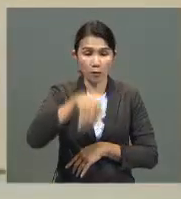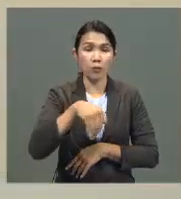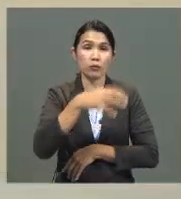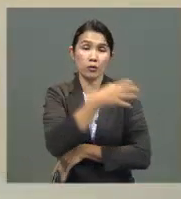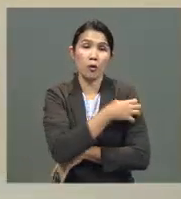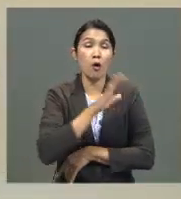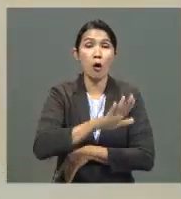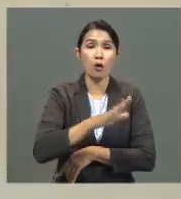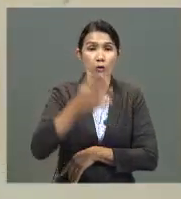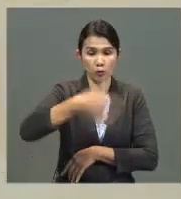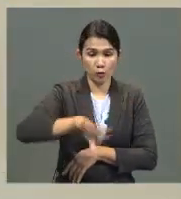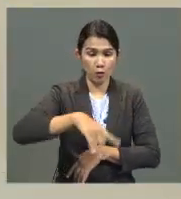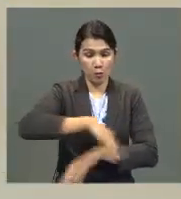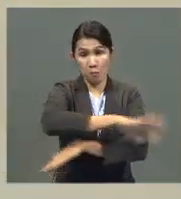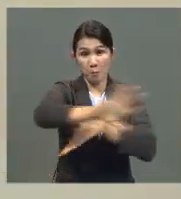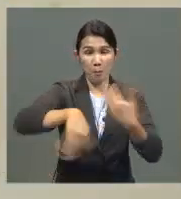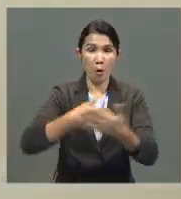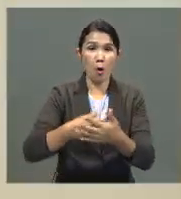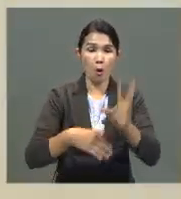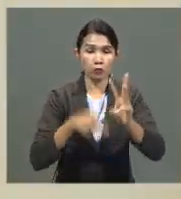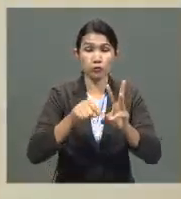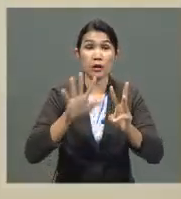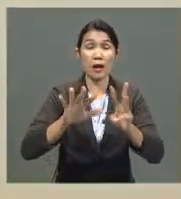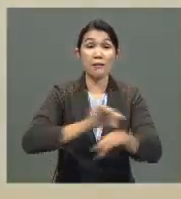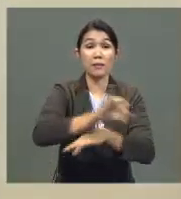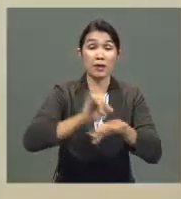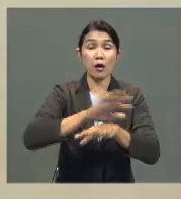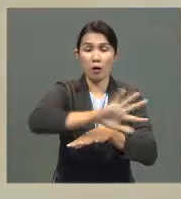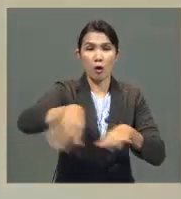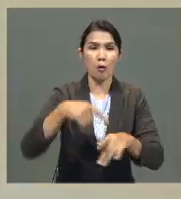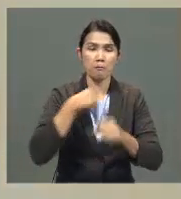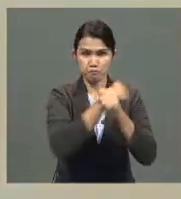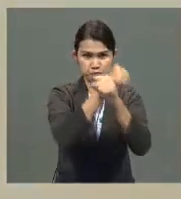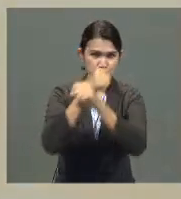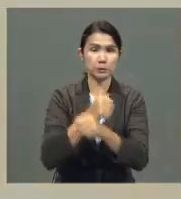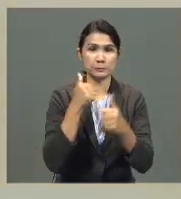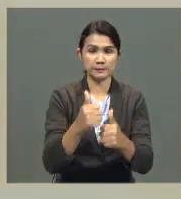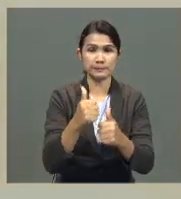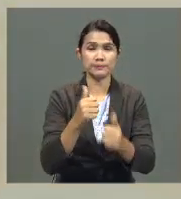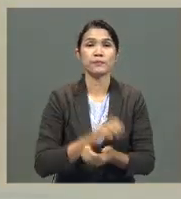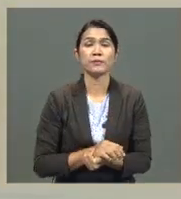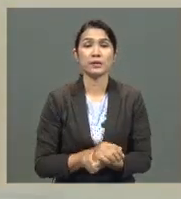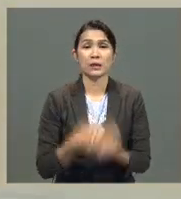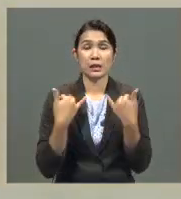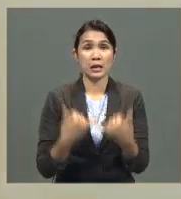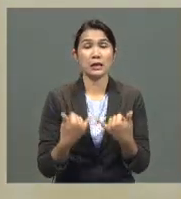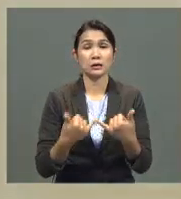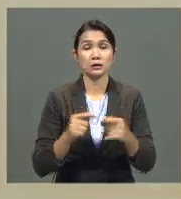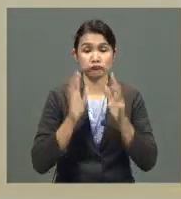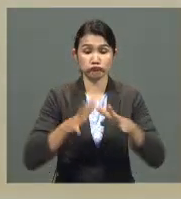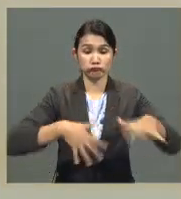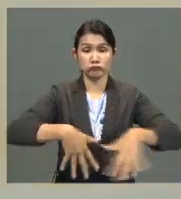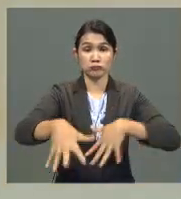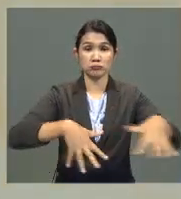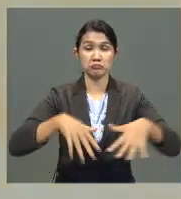หลวงทั้งหมดนะครับพื้นที่ 6.5จะลากิโลเมตรเนี่ยเราเตรียมพร้อมแล้วกับเราต้องการไว้อย่างดีๆครับครับในขณะนี้เองทางด้านที่รบ